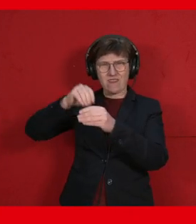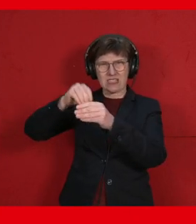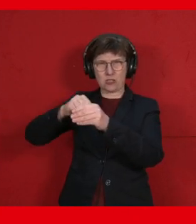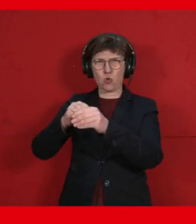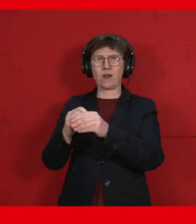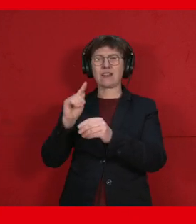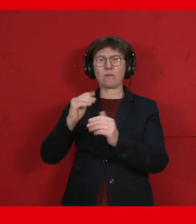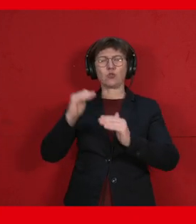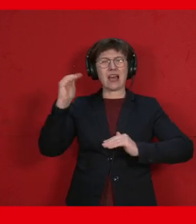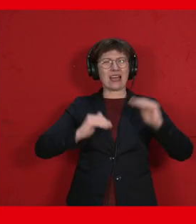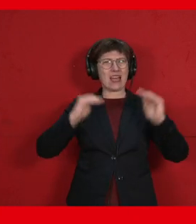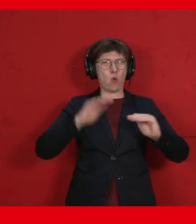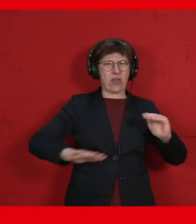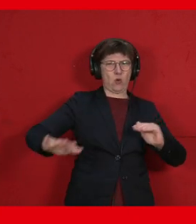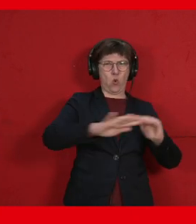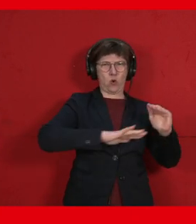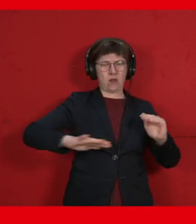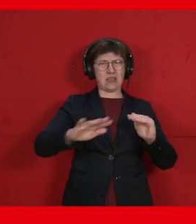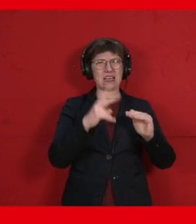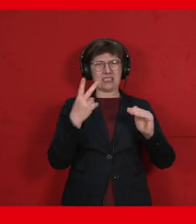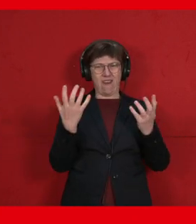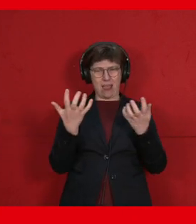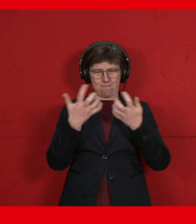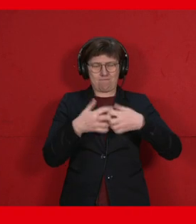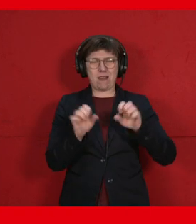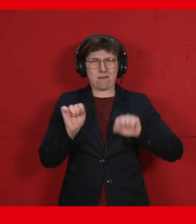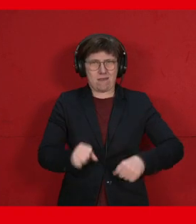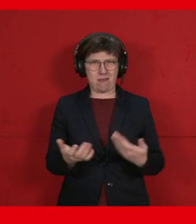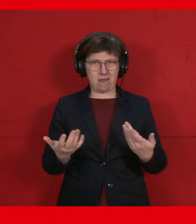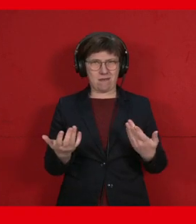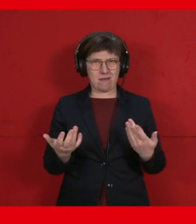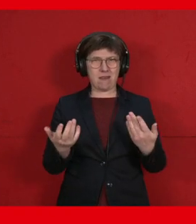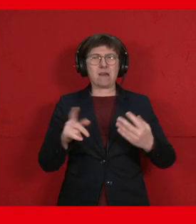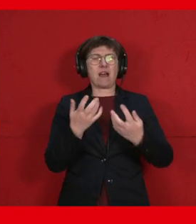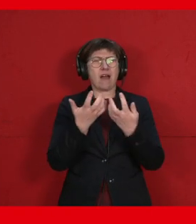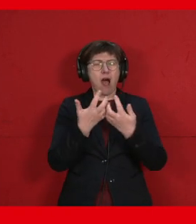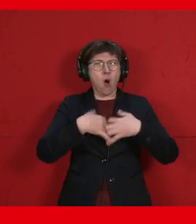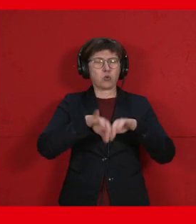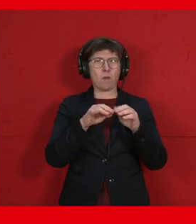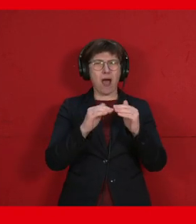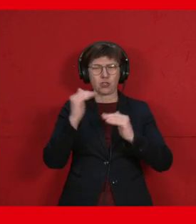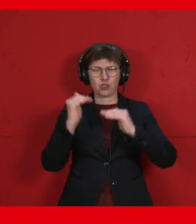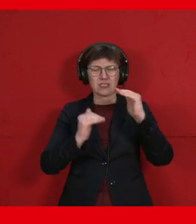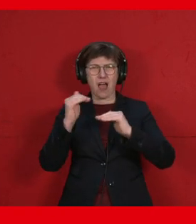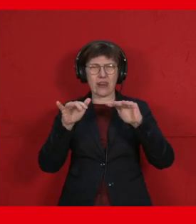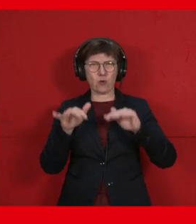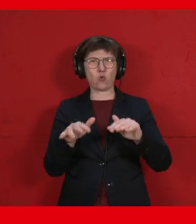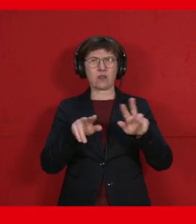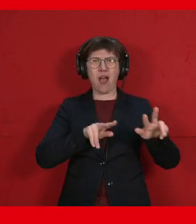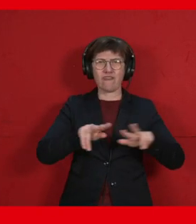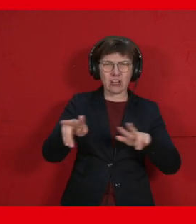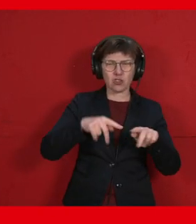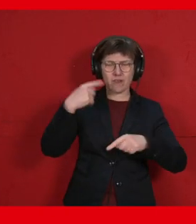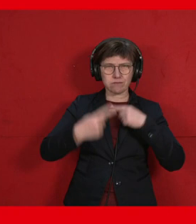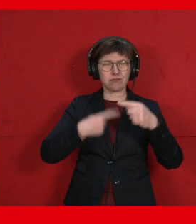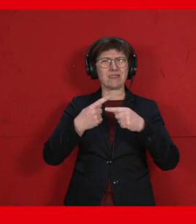das Regulierungsumfeld parat haben, dass die zwei Dinge zusammengehen. Und dann wird es auch automatisch eine Skalierung geben und dann wird es auch Wirtschaftlichkeit